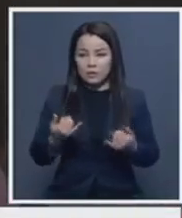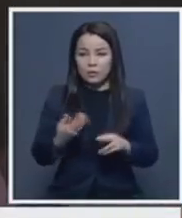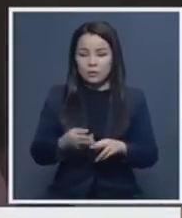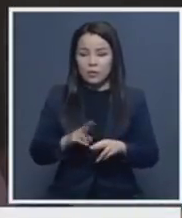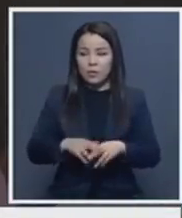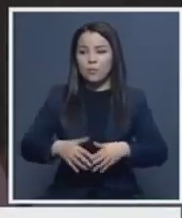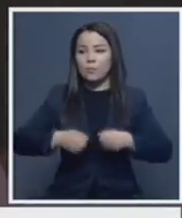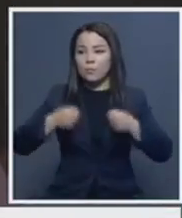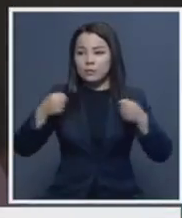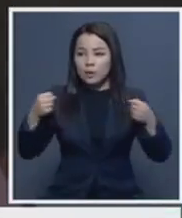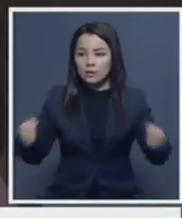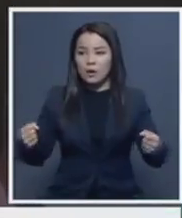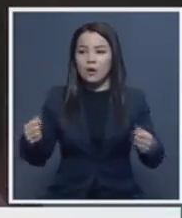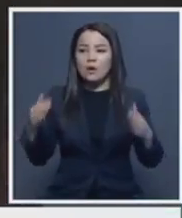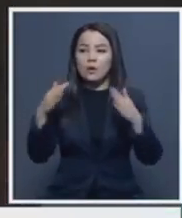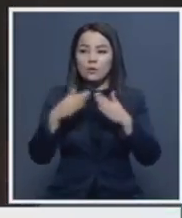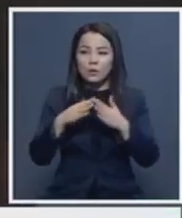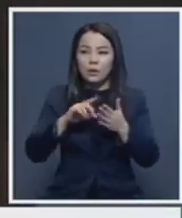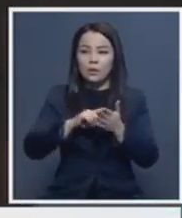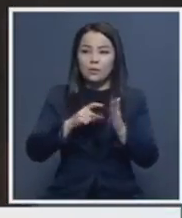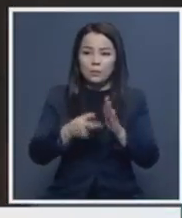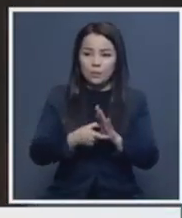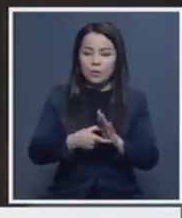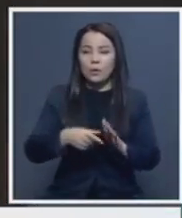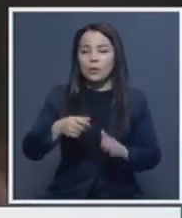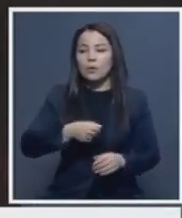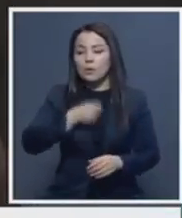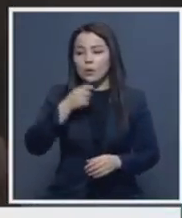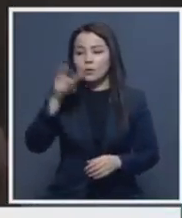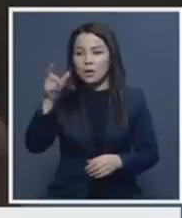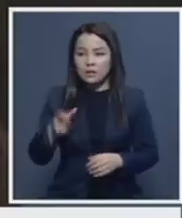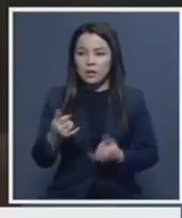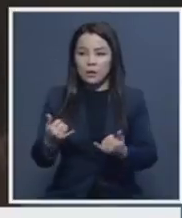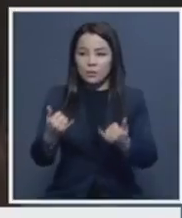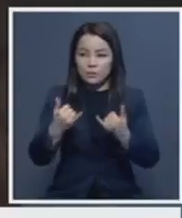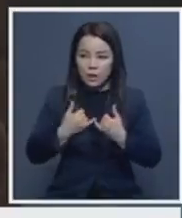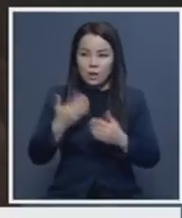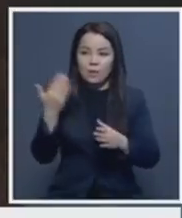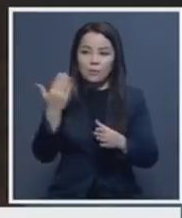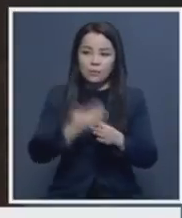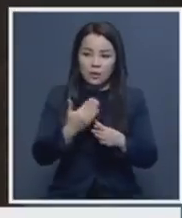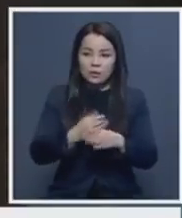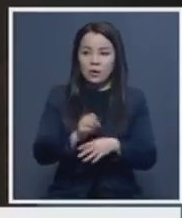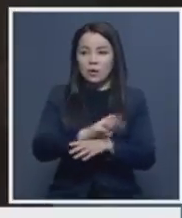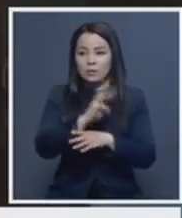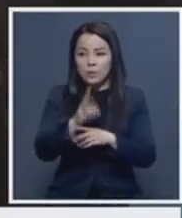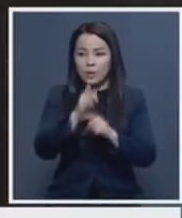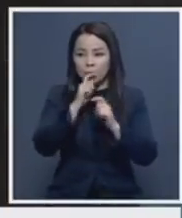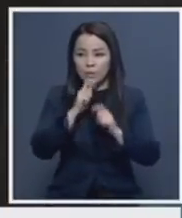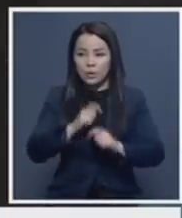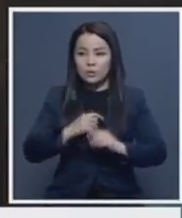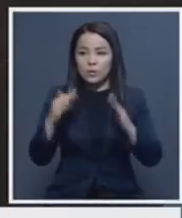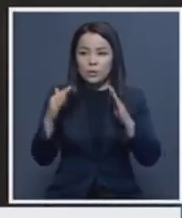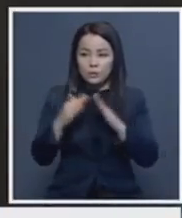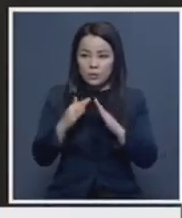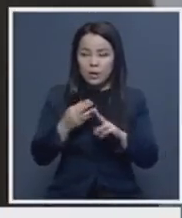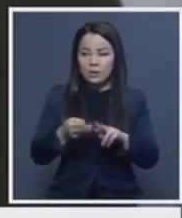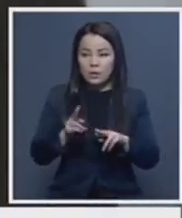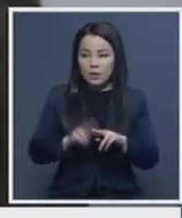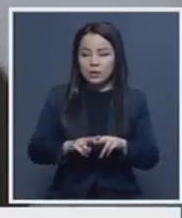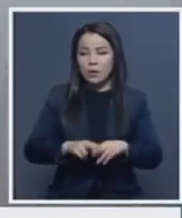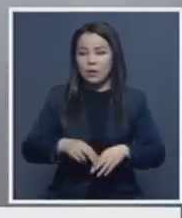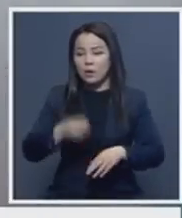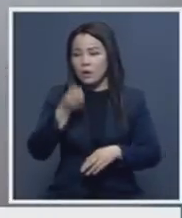осындай үлкен мәрт, үлкен азамат кездесіп, үй сыйлады бізге. Мұндай